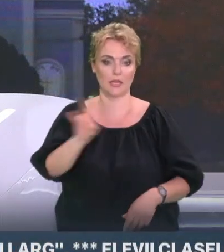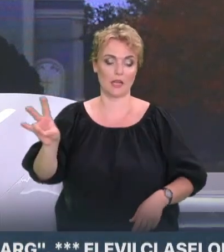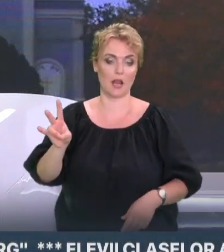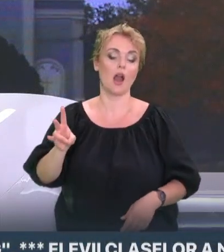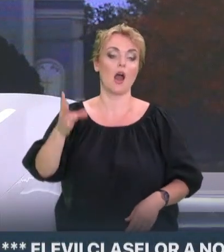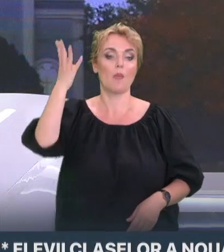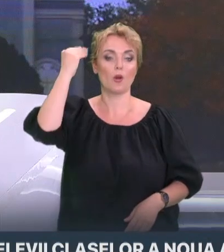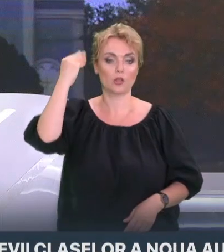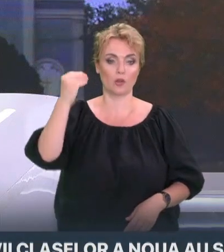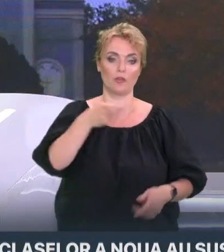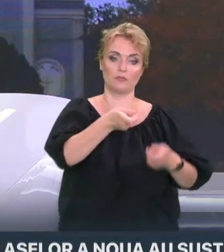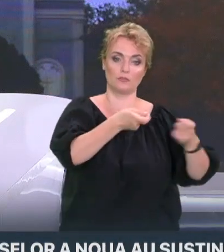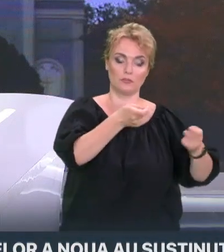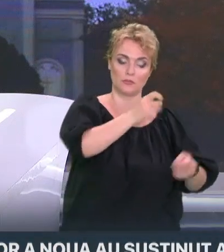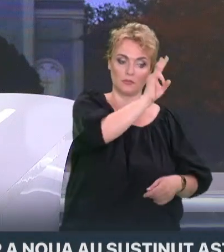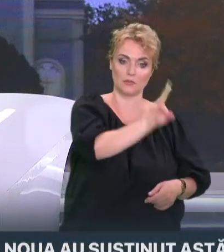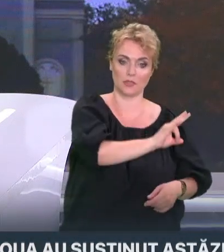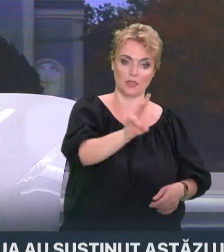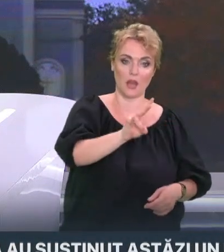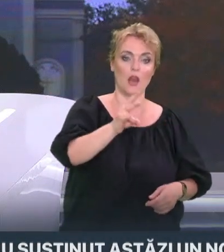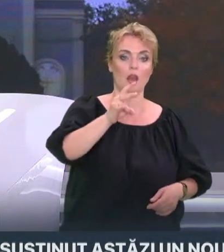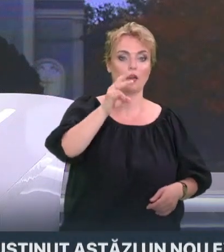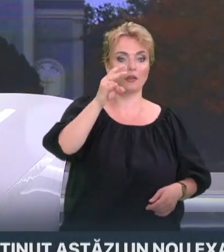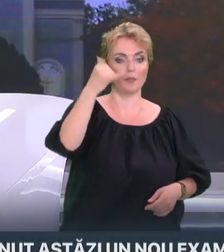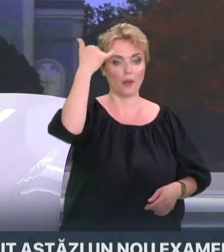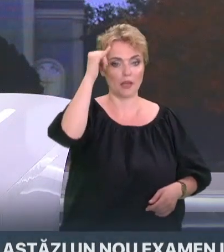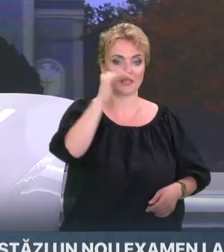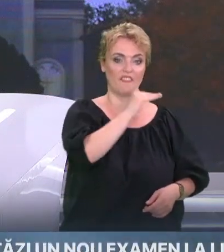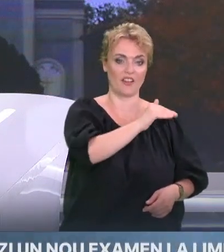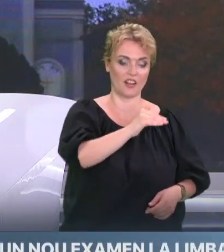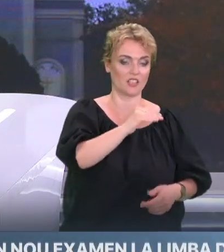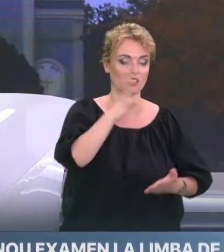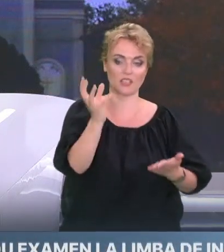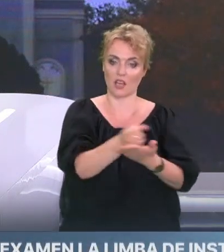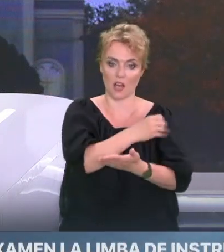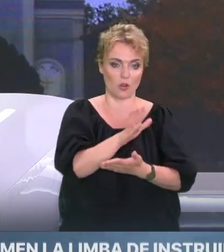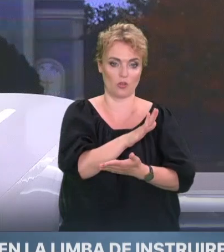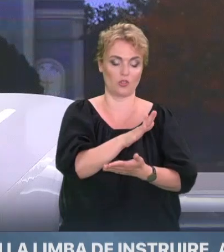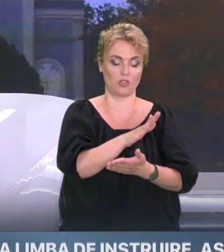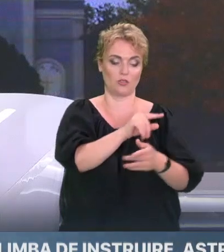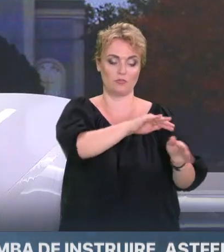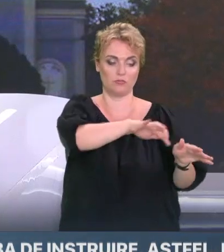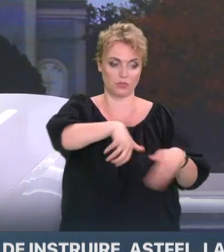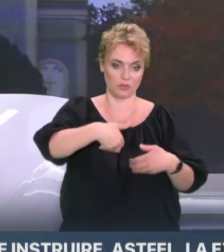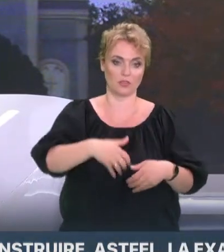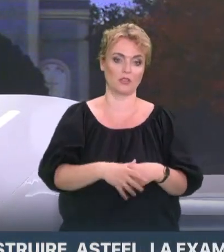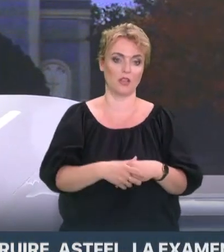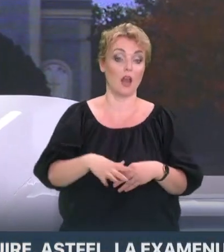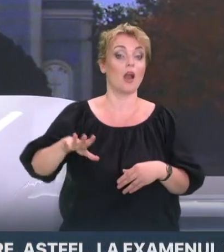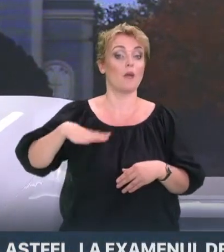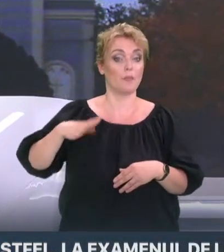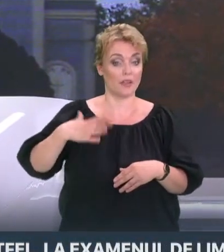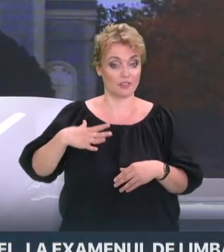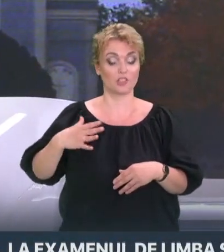ce episcopul de Bălți și Fălești, Marchel, nu a reușit să preia controlul asupra lăcașului sfânt, chiar și după ce a numit un nou preot al